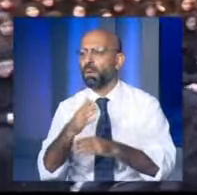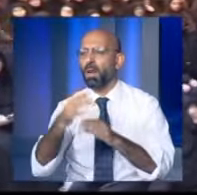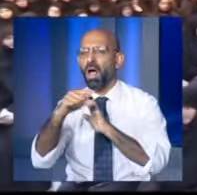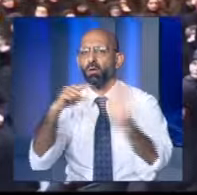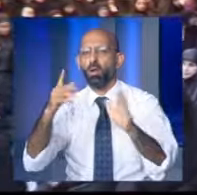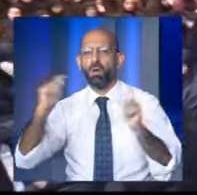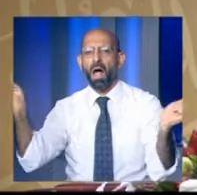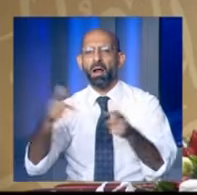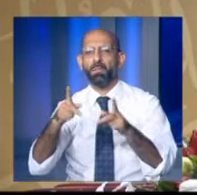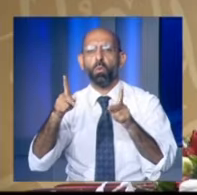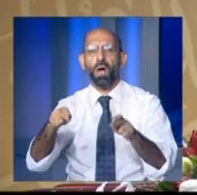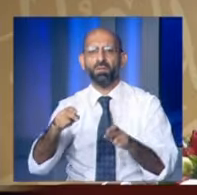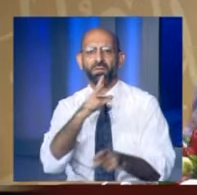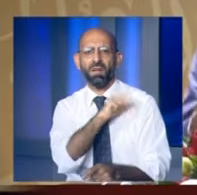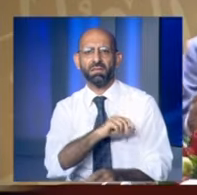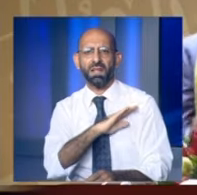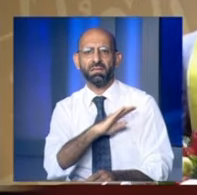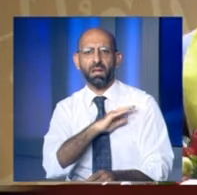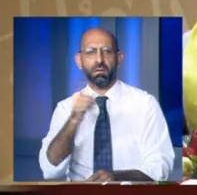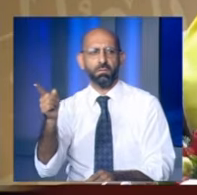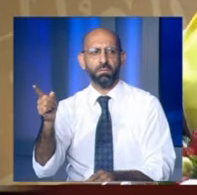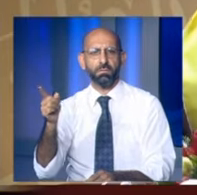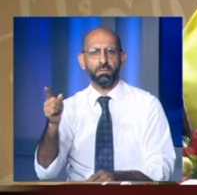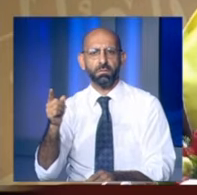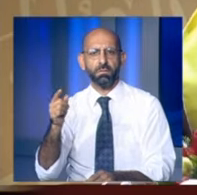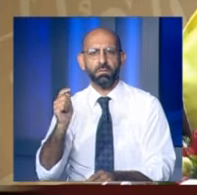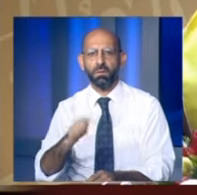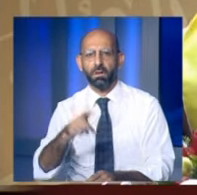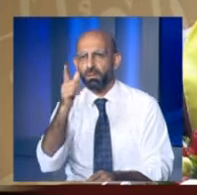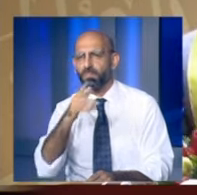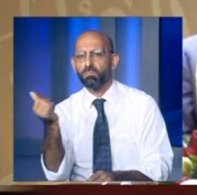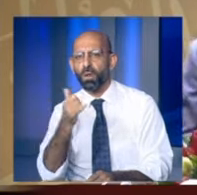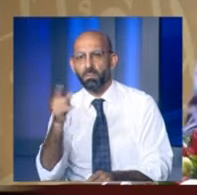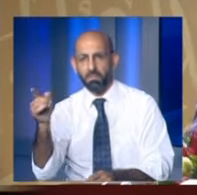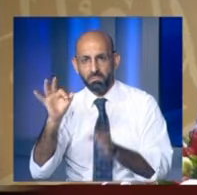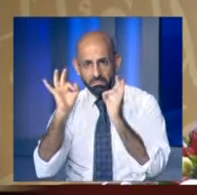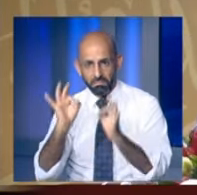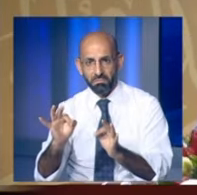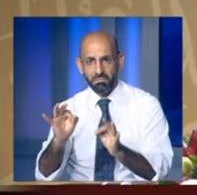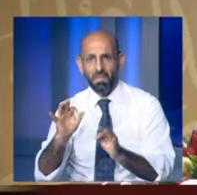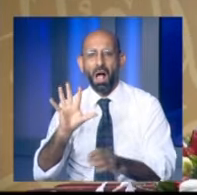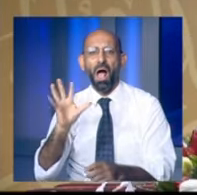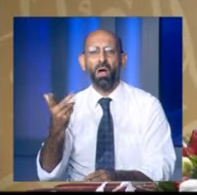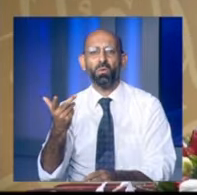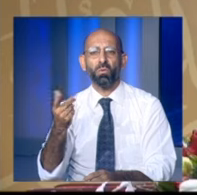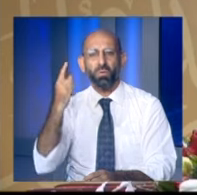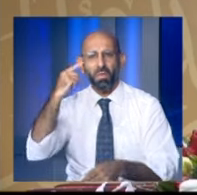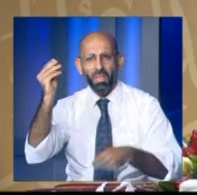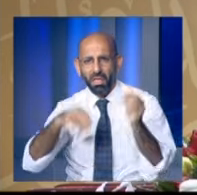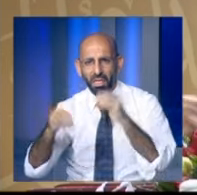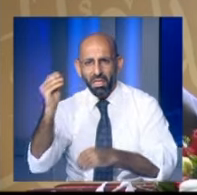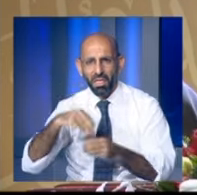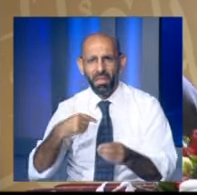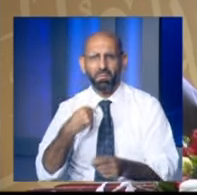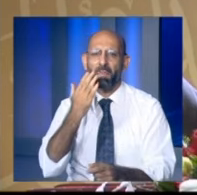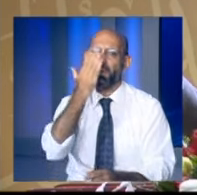الدول من أجل إعادة التفاوض من جديد على وقف إطلاق نار في غزة،